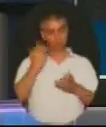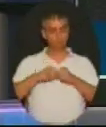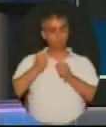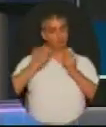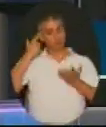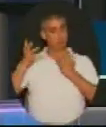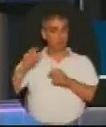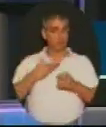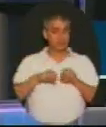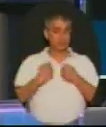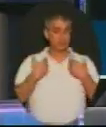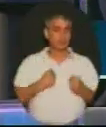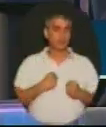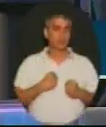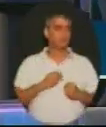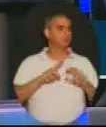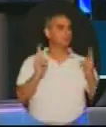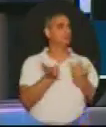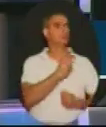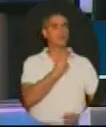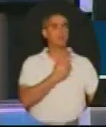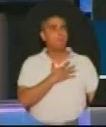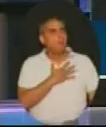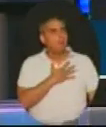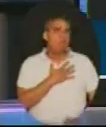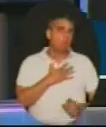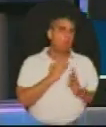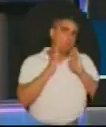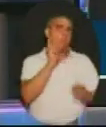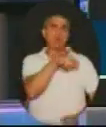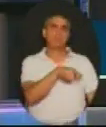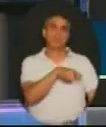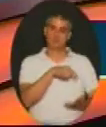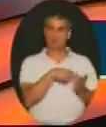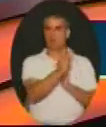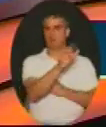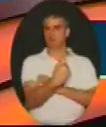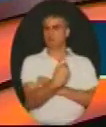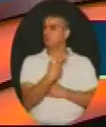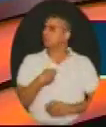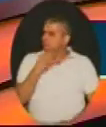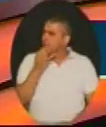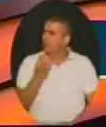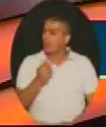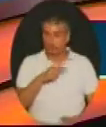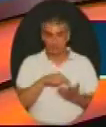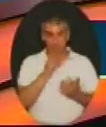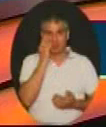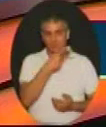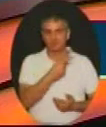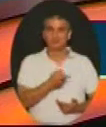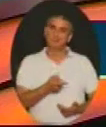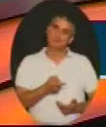שלו נזק ביטחוני, הציבור מאמין. הציבור מאמין מעצם הסמכות שלו. זאת השאלה הכי גדולה, כי אהוד ברק לכאורה יש